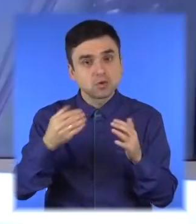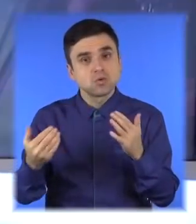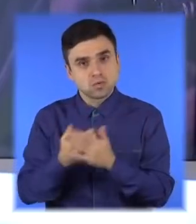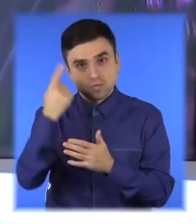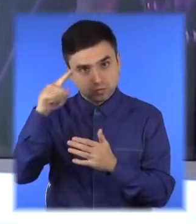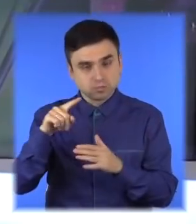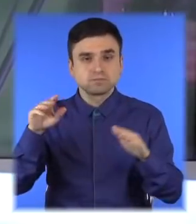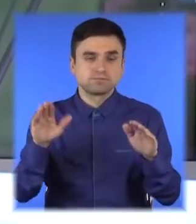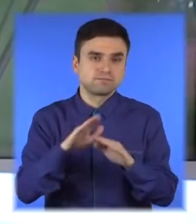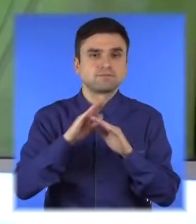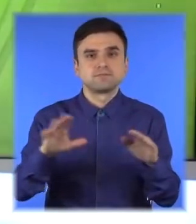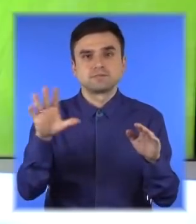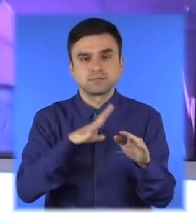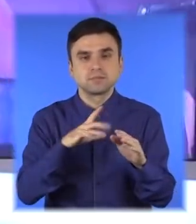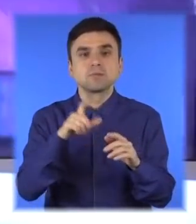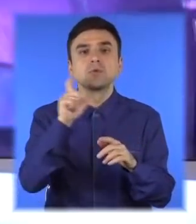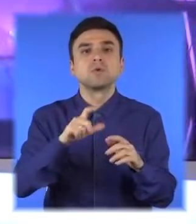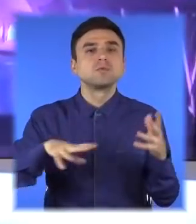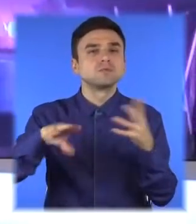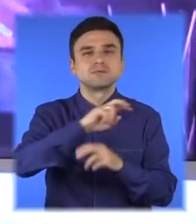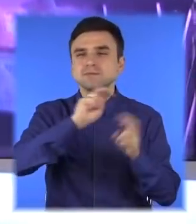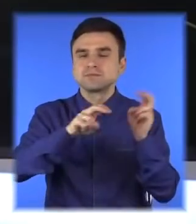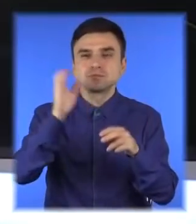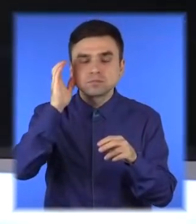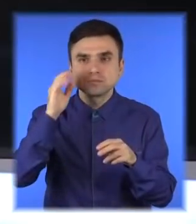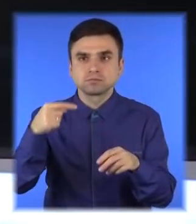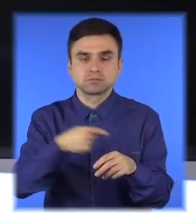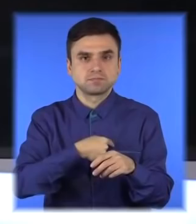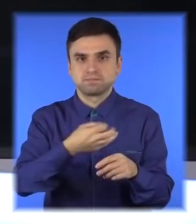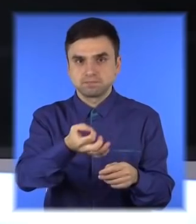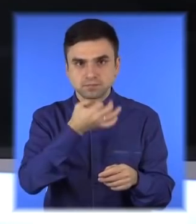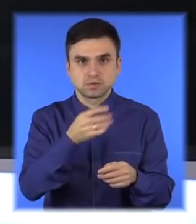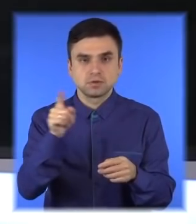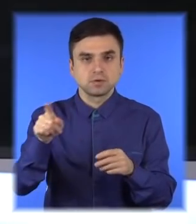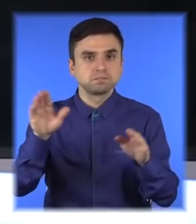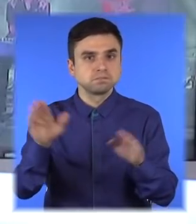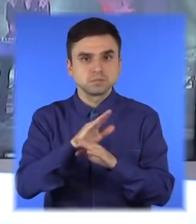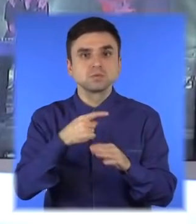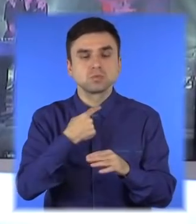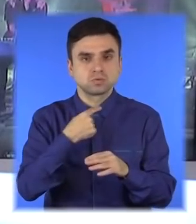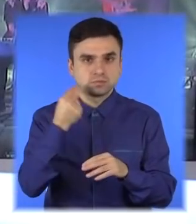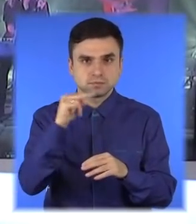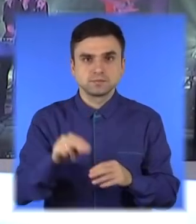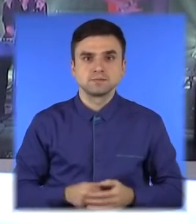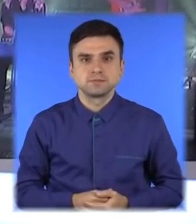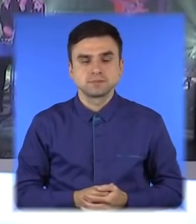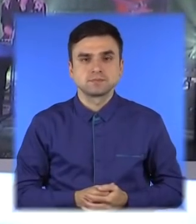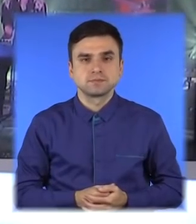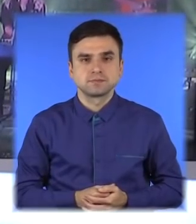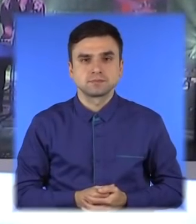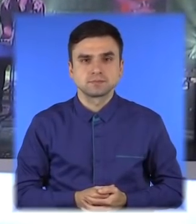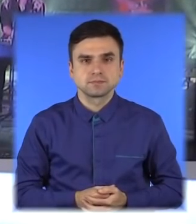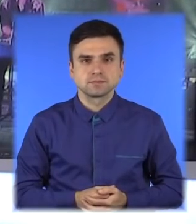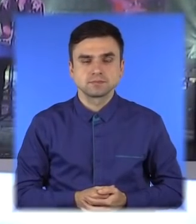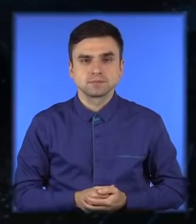виступом криворіжці були вражені енергією музики, силою слів та яскравим співом Дмитра. Як це було, розповість Артем Нолан.